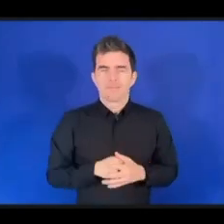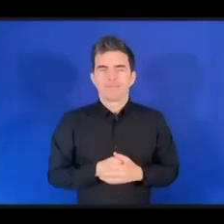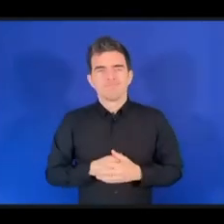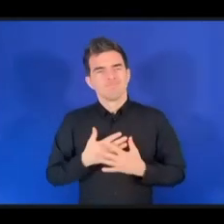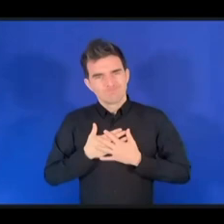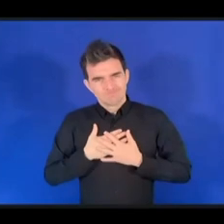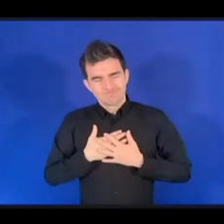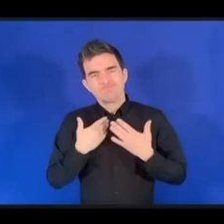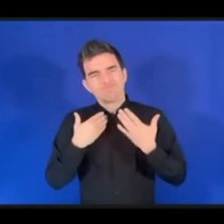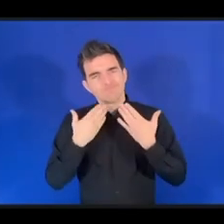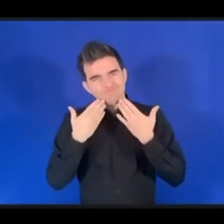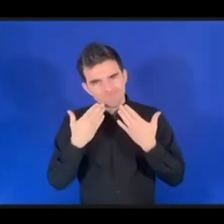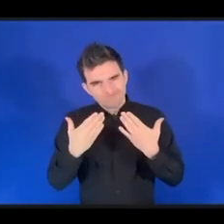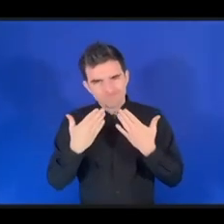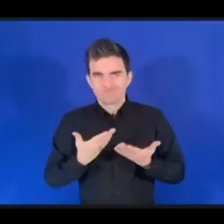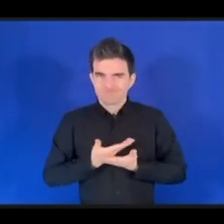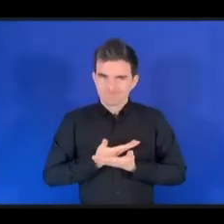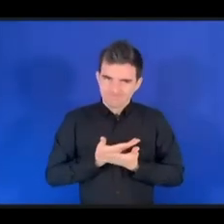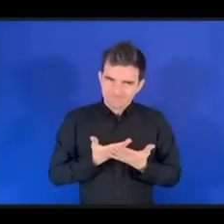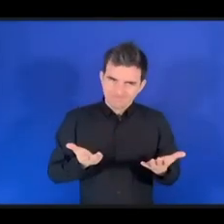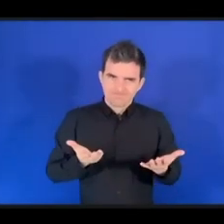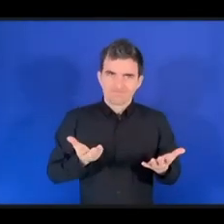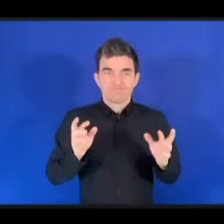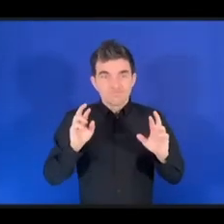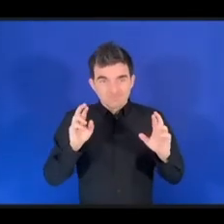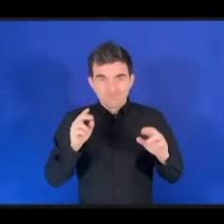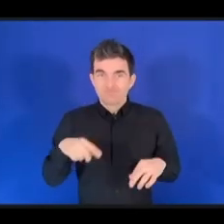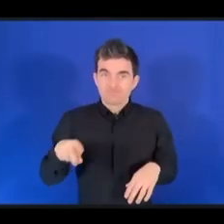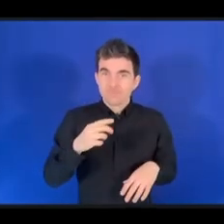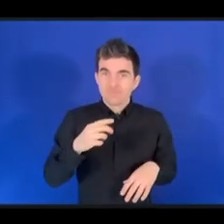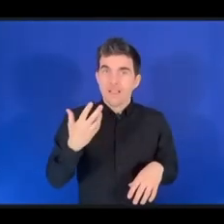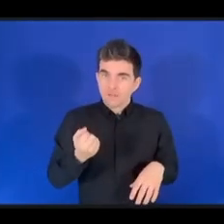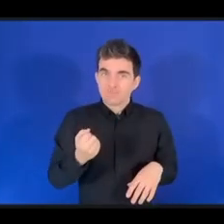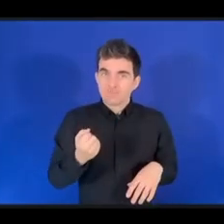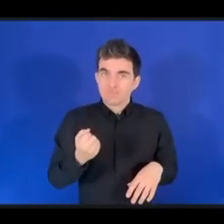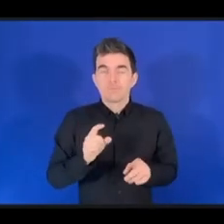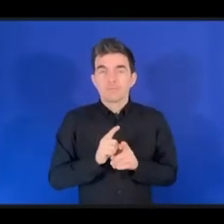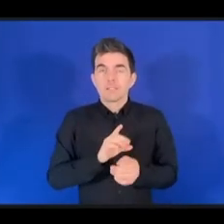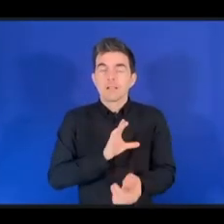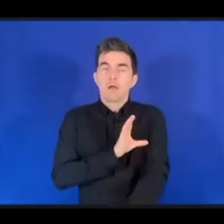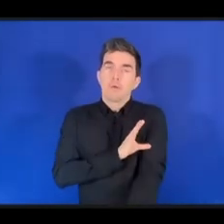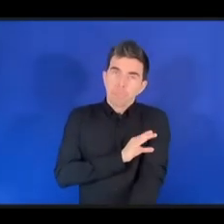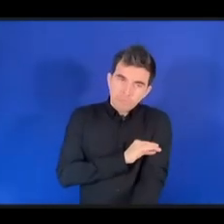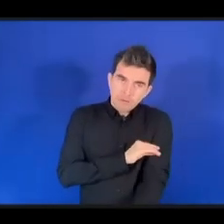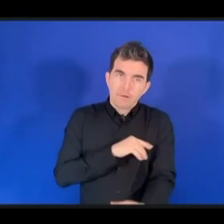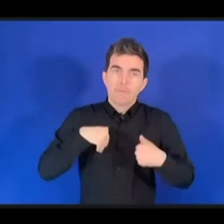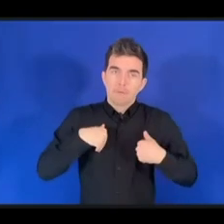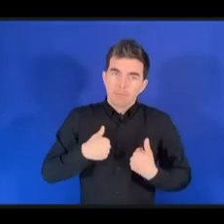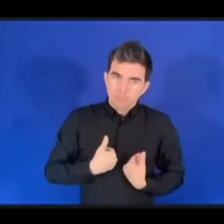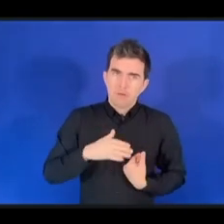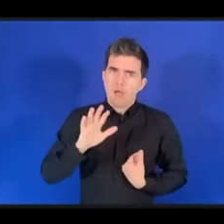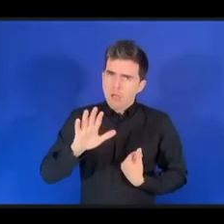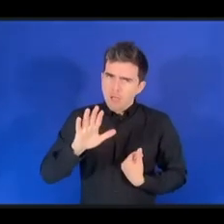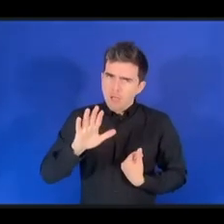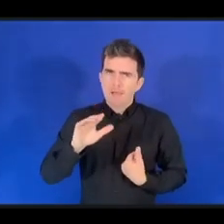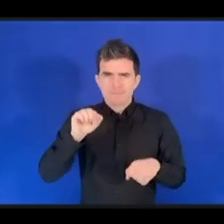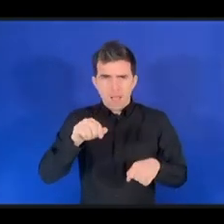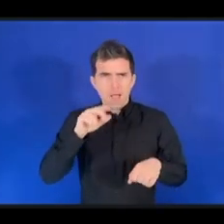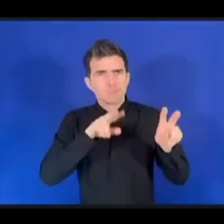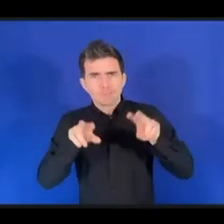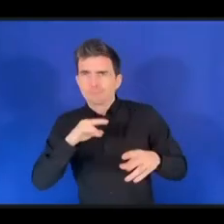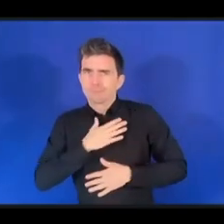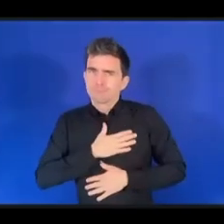l'énergie pour bien profiter de la belle ville de Kyoto et de la culture de la cuisine et de